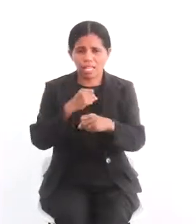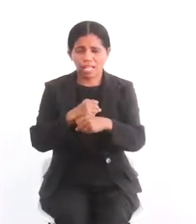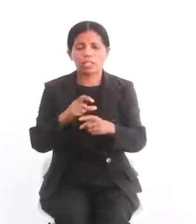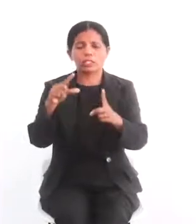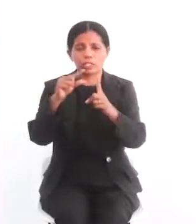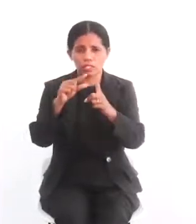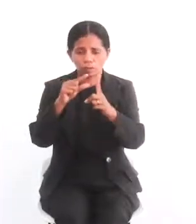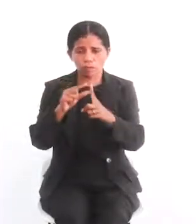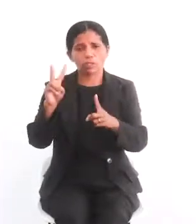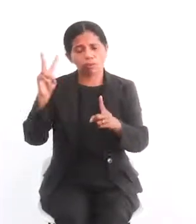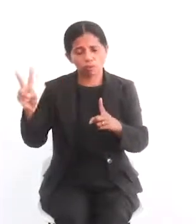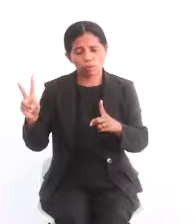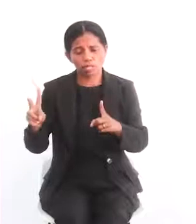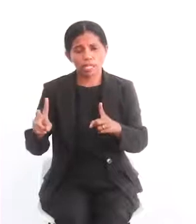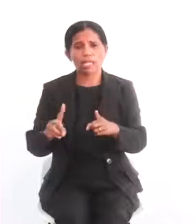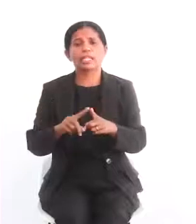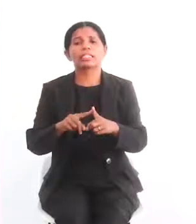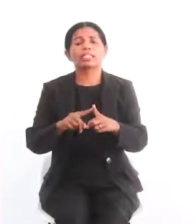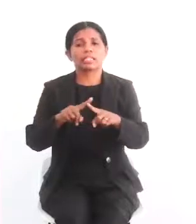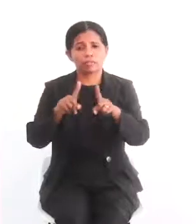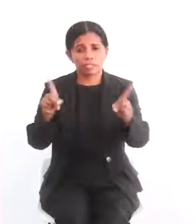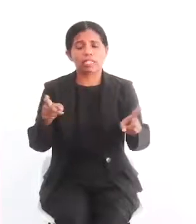ni signifikadu la hanesan honi nia hun.